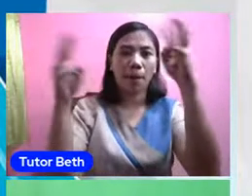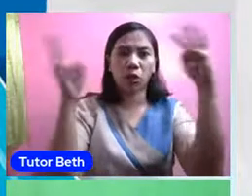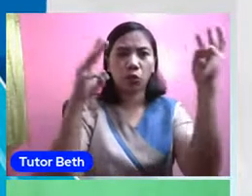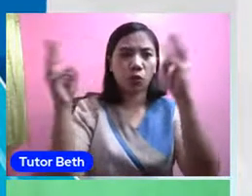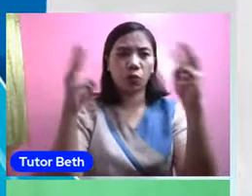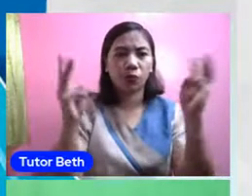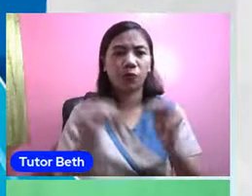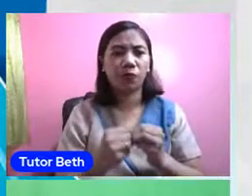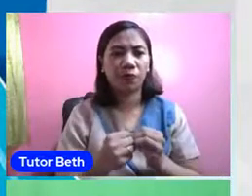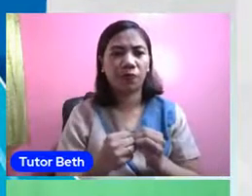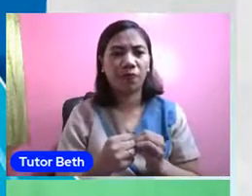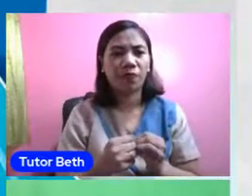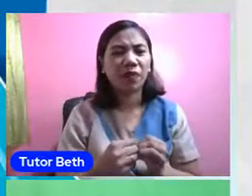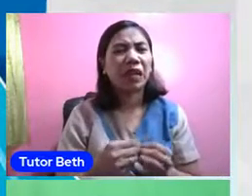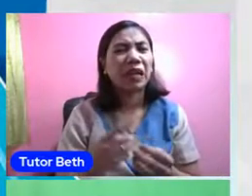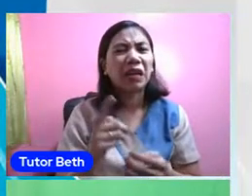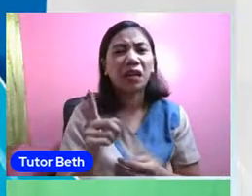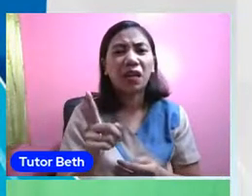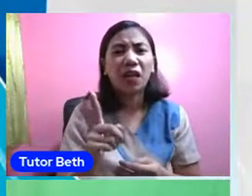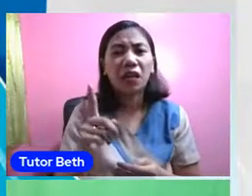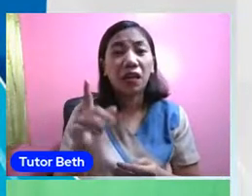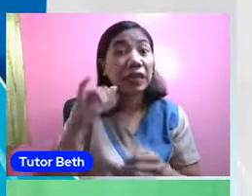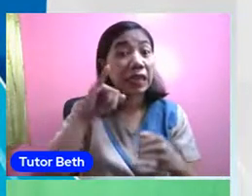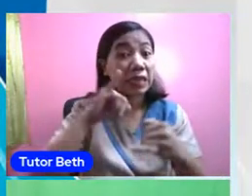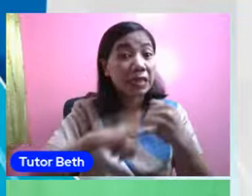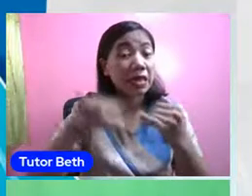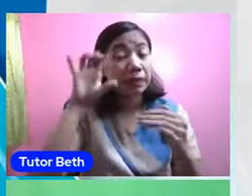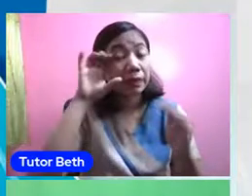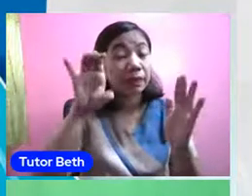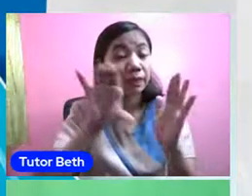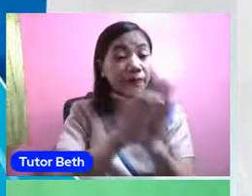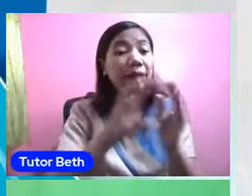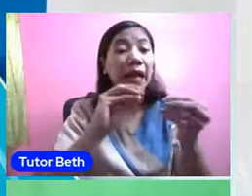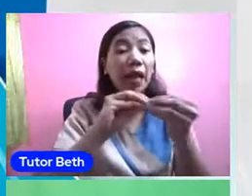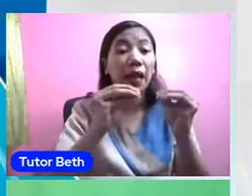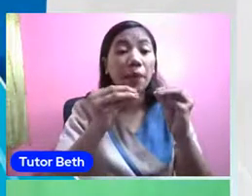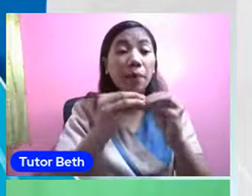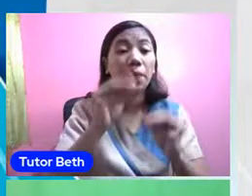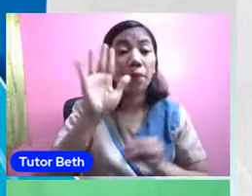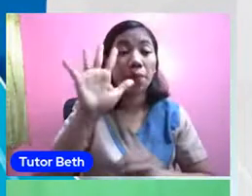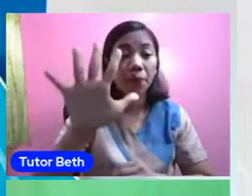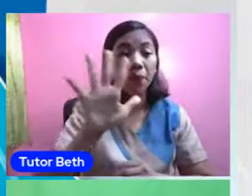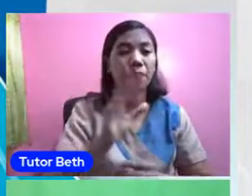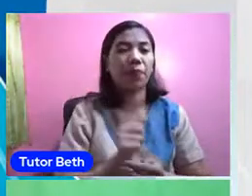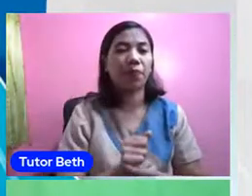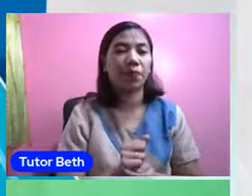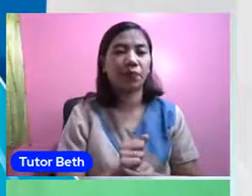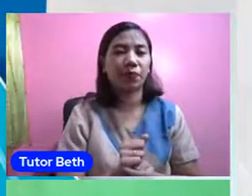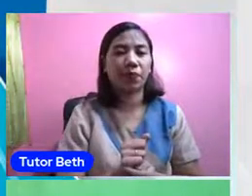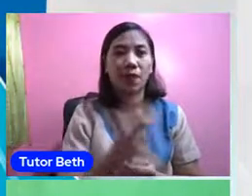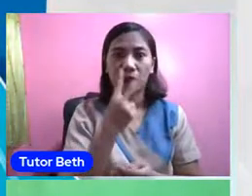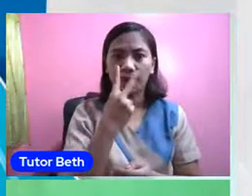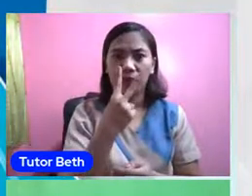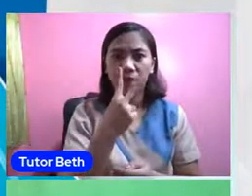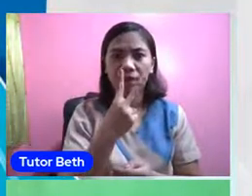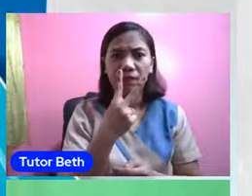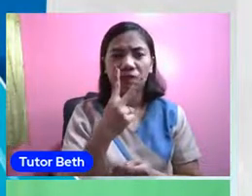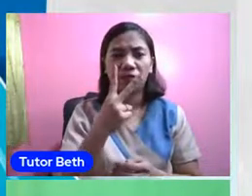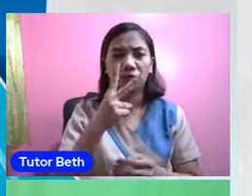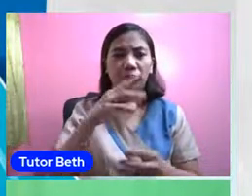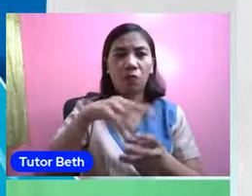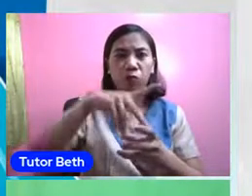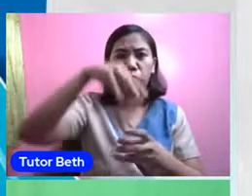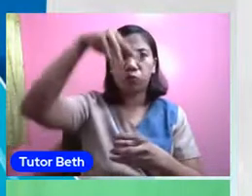Ano naman kaya yung huling larawan natin? Ayan, nakikita ninyo. Merong usok na lumabas